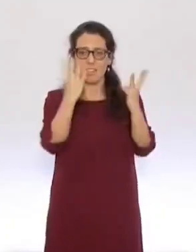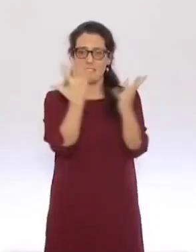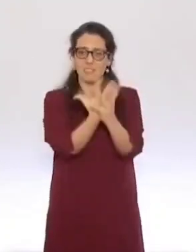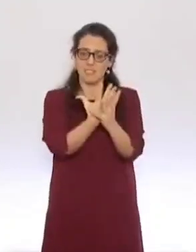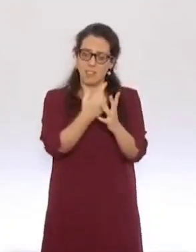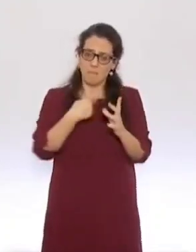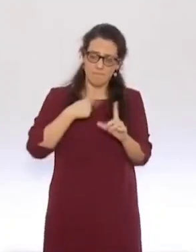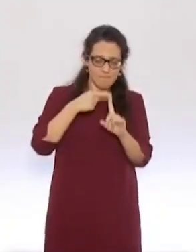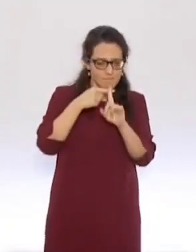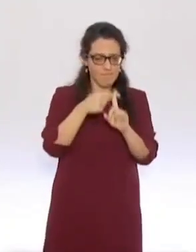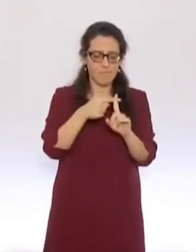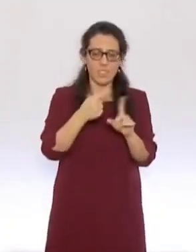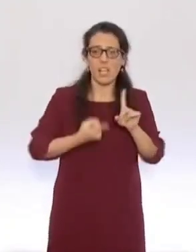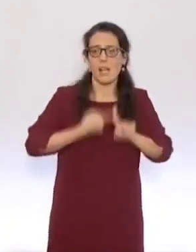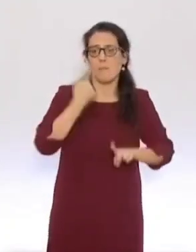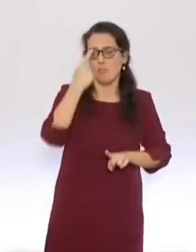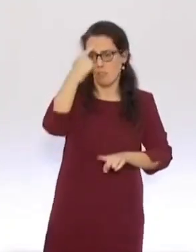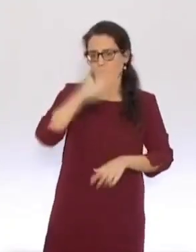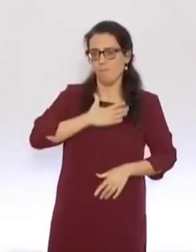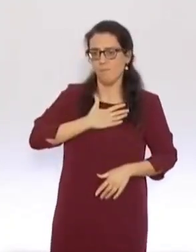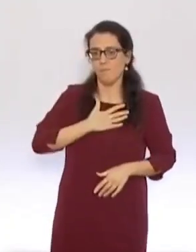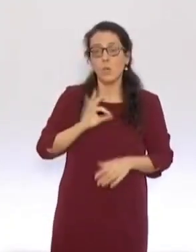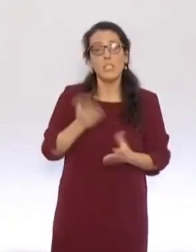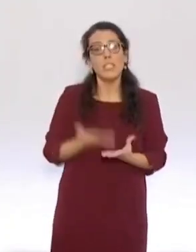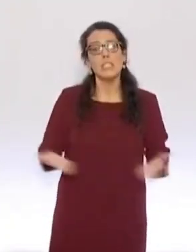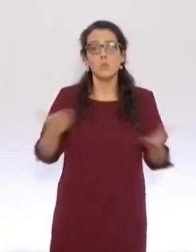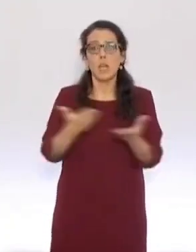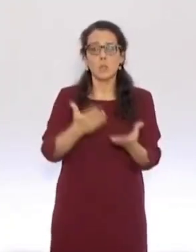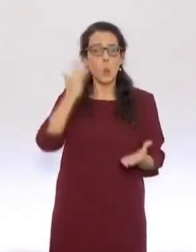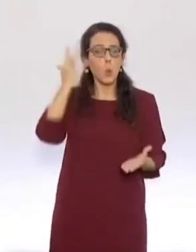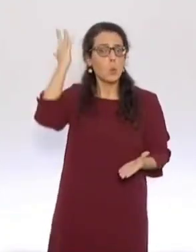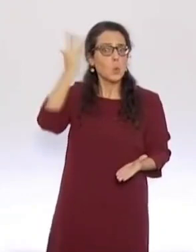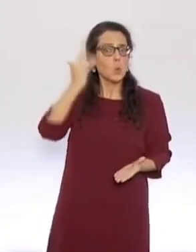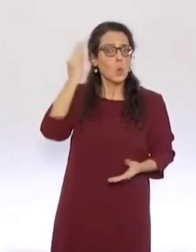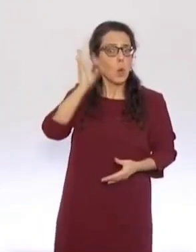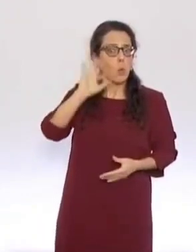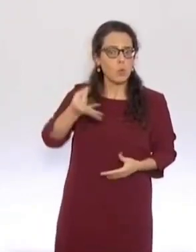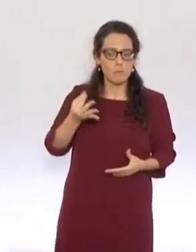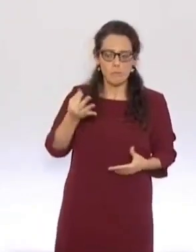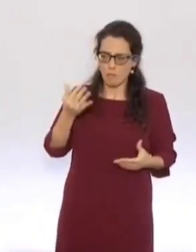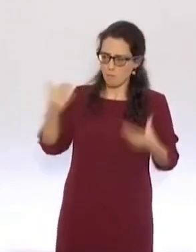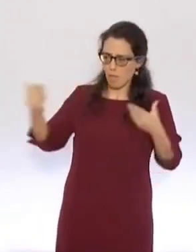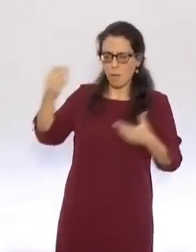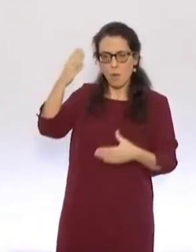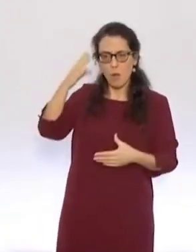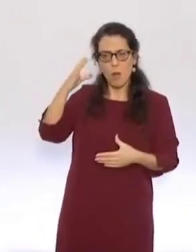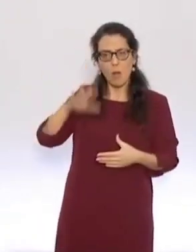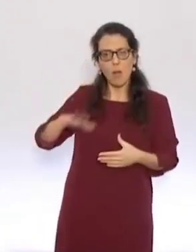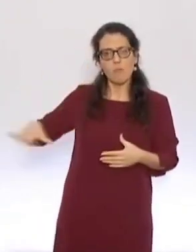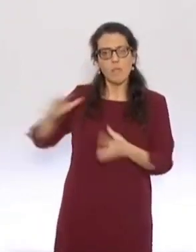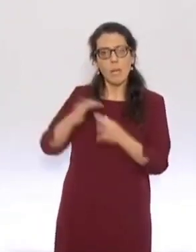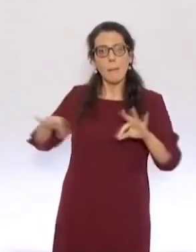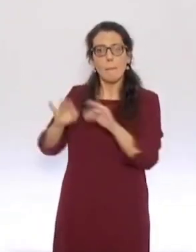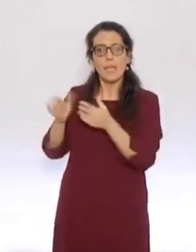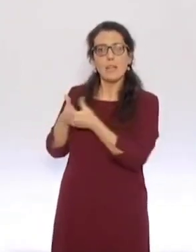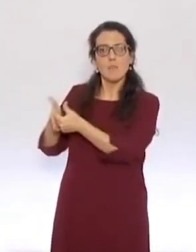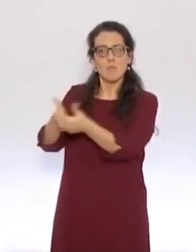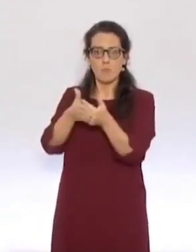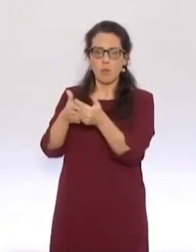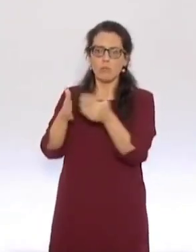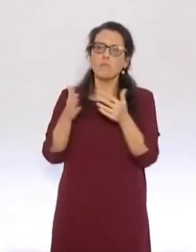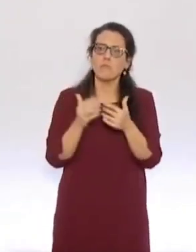si la situation reste préoccupante elle se distingue néanmoins de celle de beaucoup de nos voisins nous n'avons pas connu